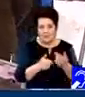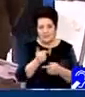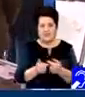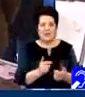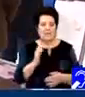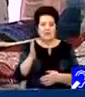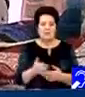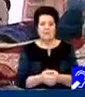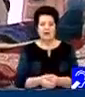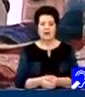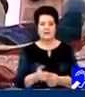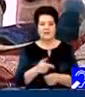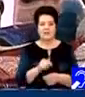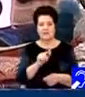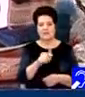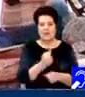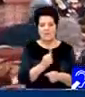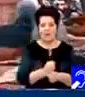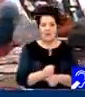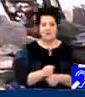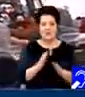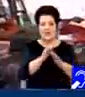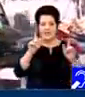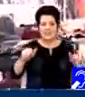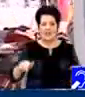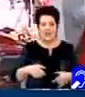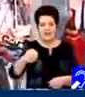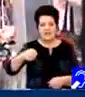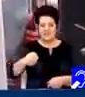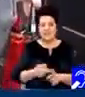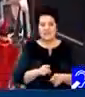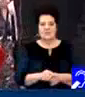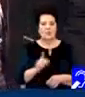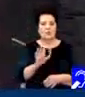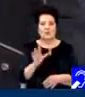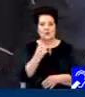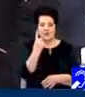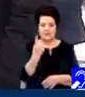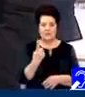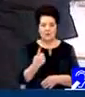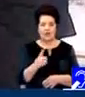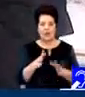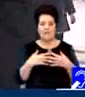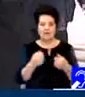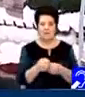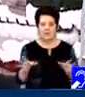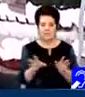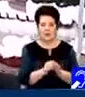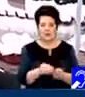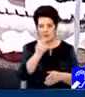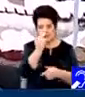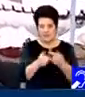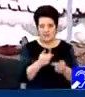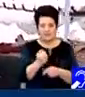departe. Pe lângă catrințe, Elena mai face traiste, fețe de masă și brâie, și nu de una singură, ci împreună cu familia. Brâul